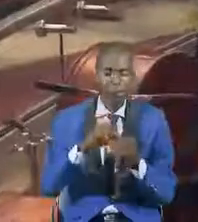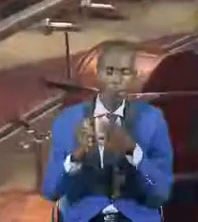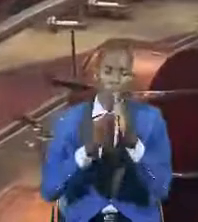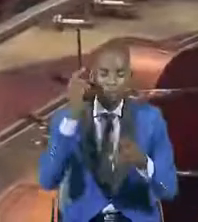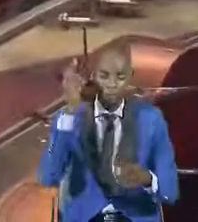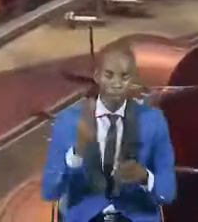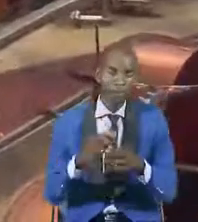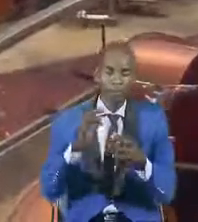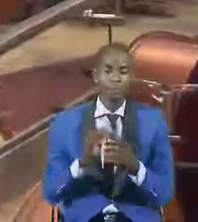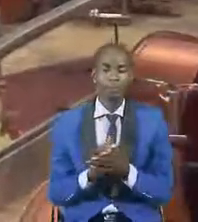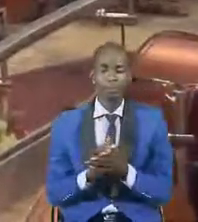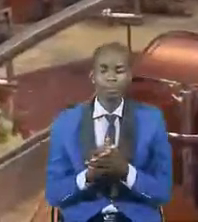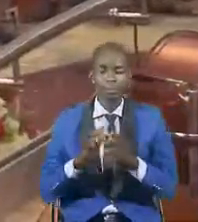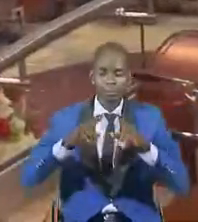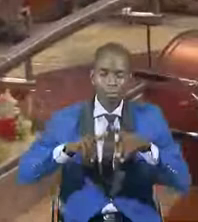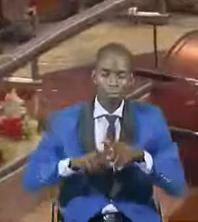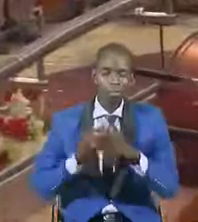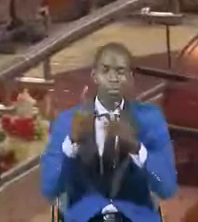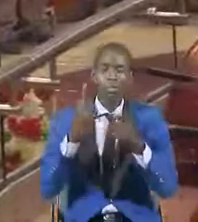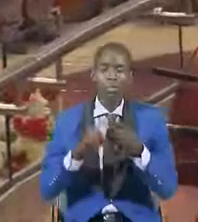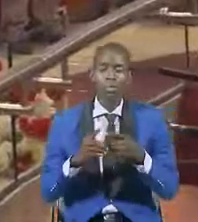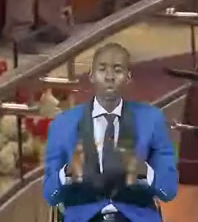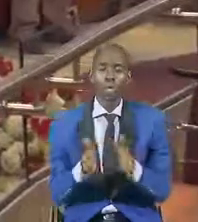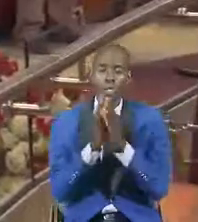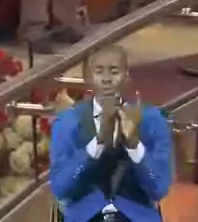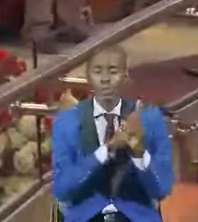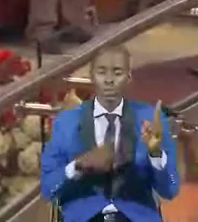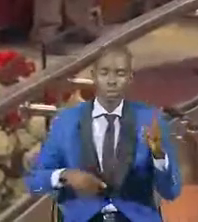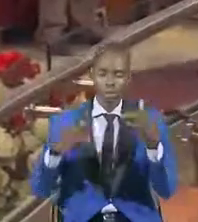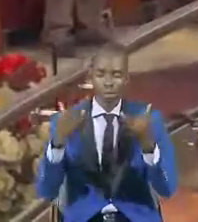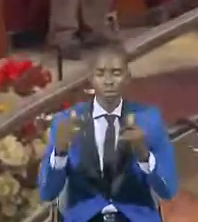pour vous au nom de Jésus-Christ. Ouvrez la bouche et priez le Seigneur.